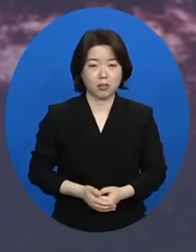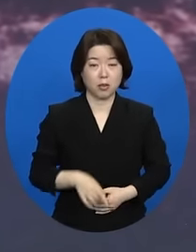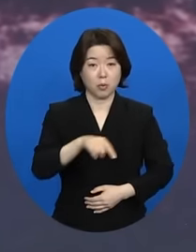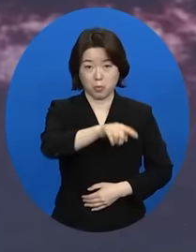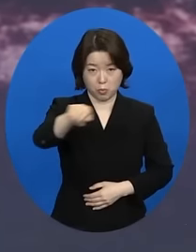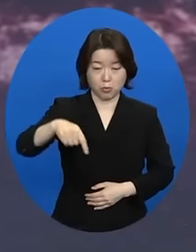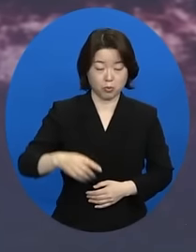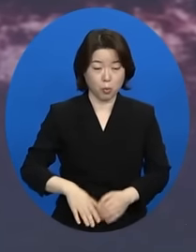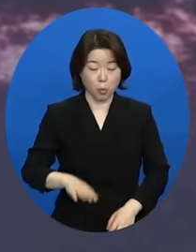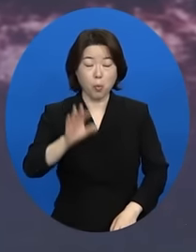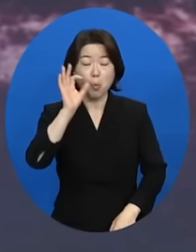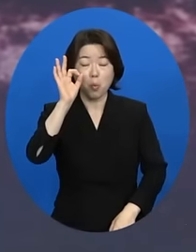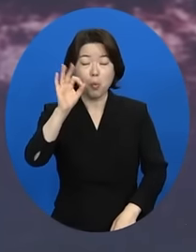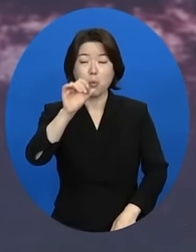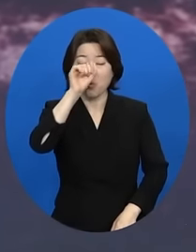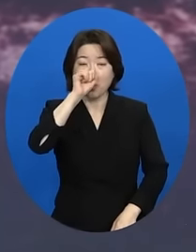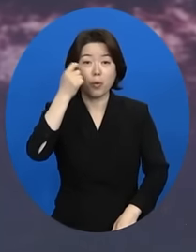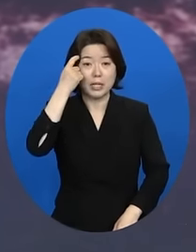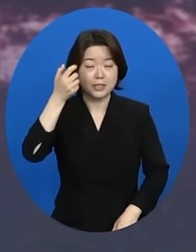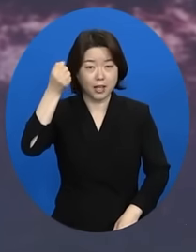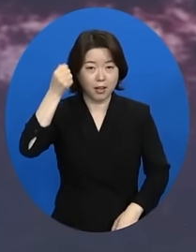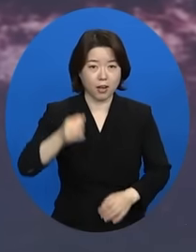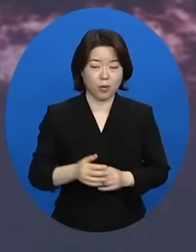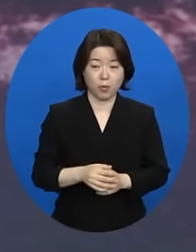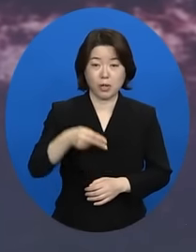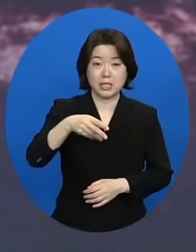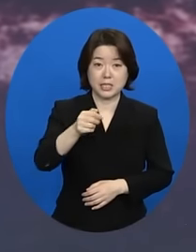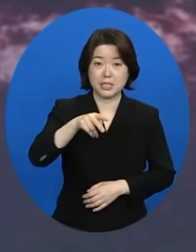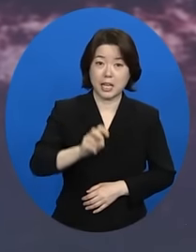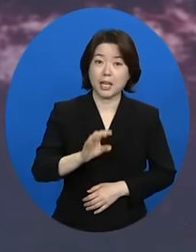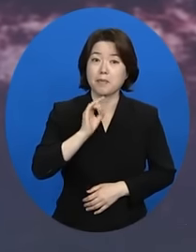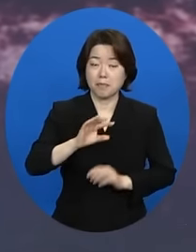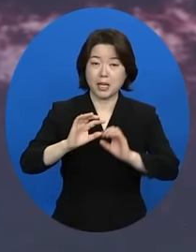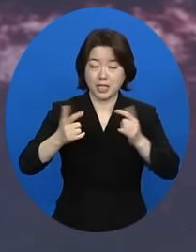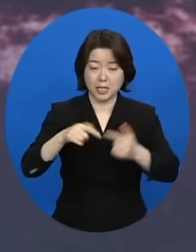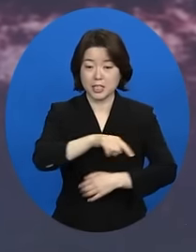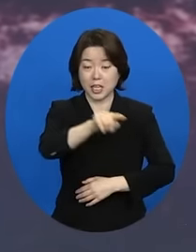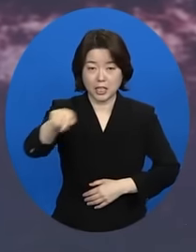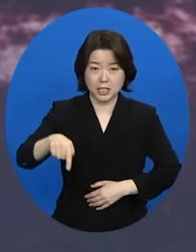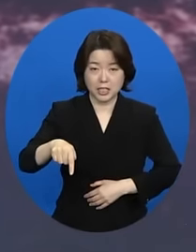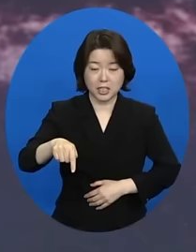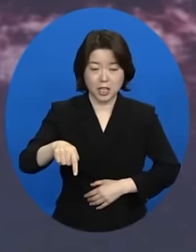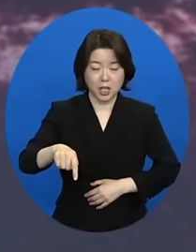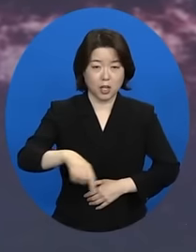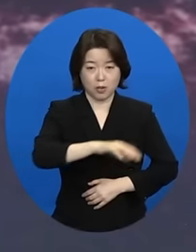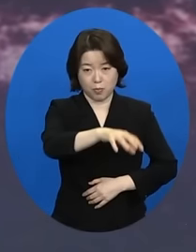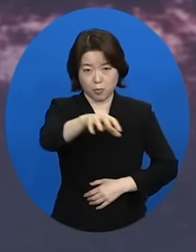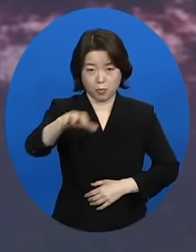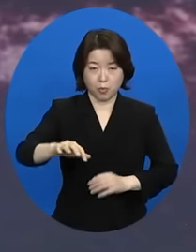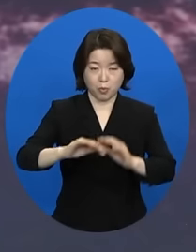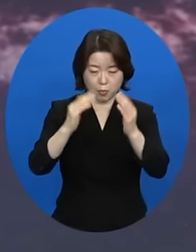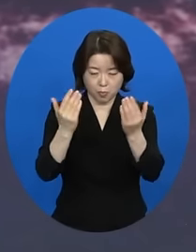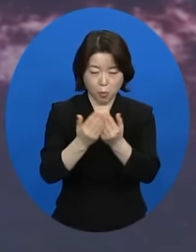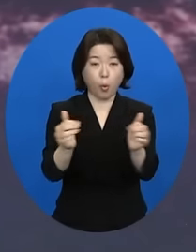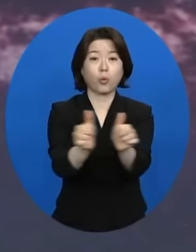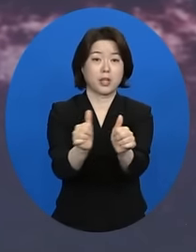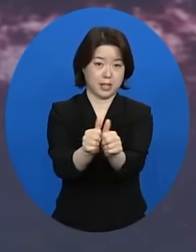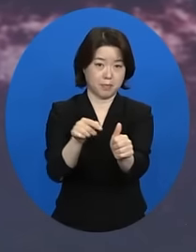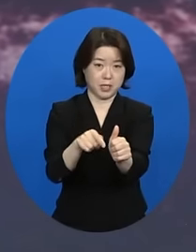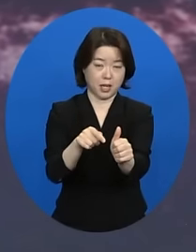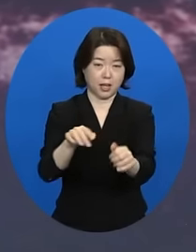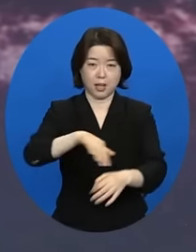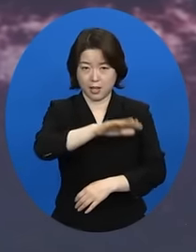이들이 그를 좋게 여기고, 이 세겜만이 아니고요, 이 지역에 살고 있는 이 세겜 속한 모든 남자들이